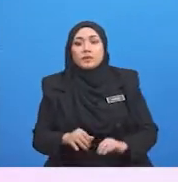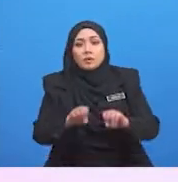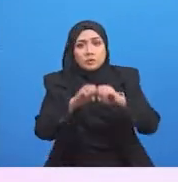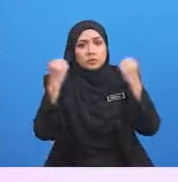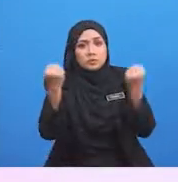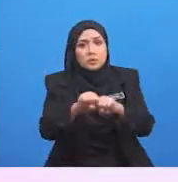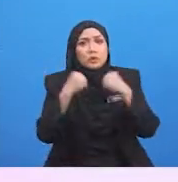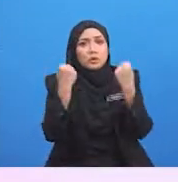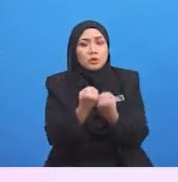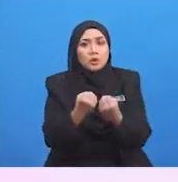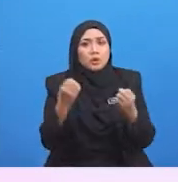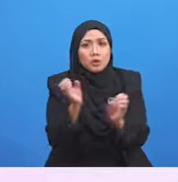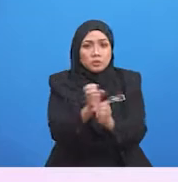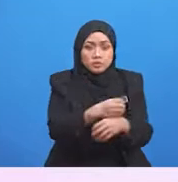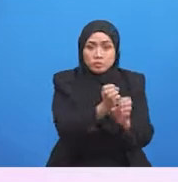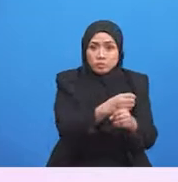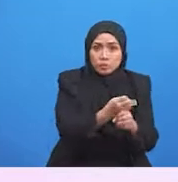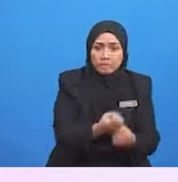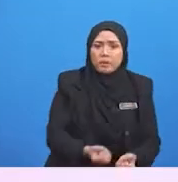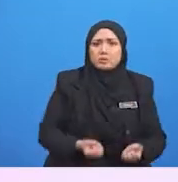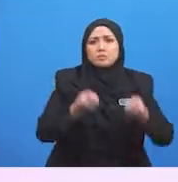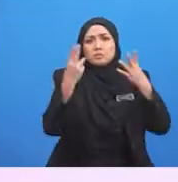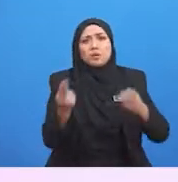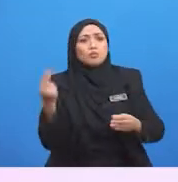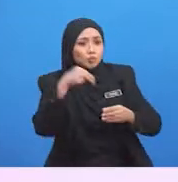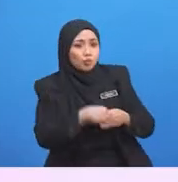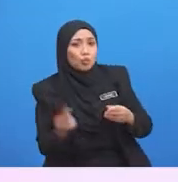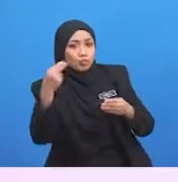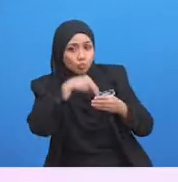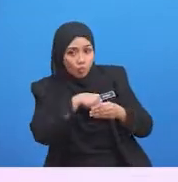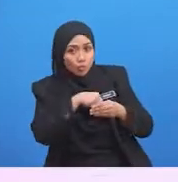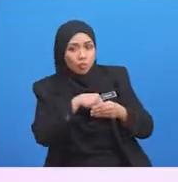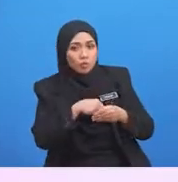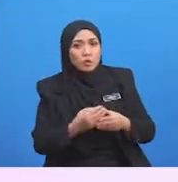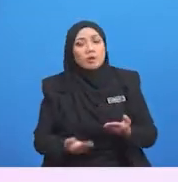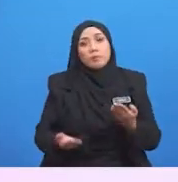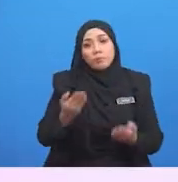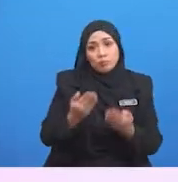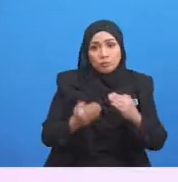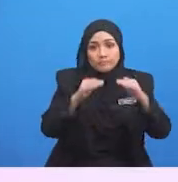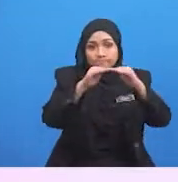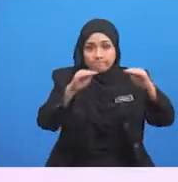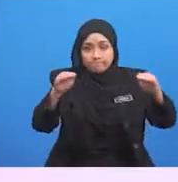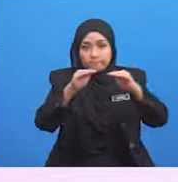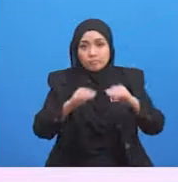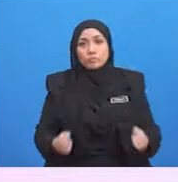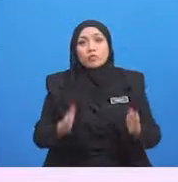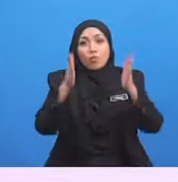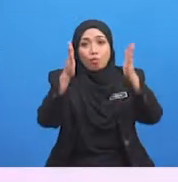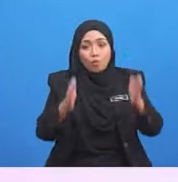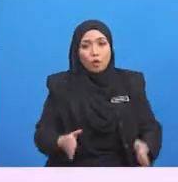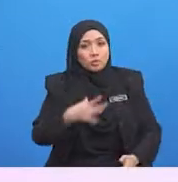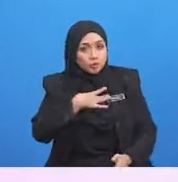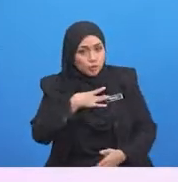akan mencipta keuntungan yang banyak pada ketika ini. Inilah satu peringkat yang sangat disukai oleh